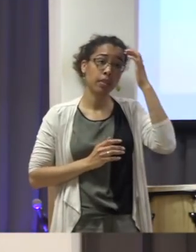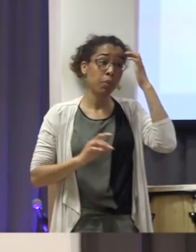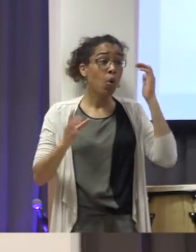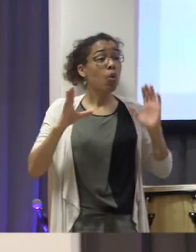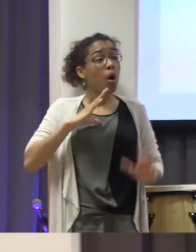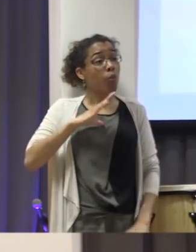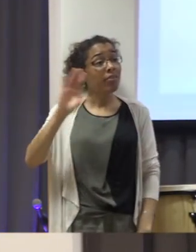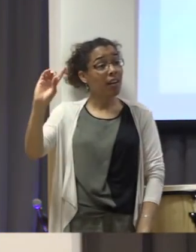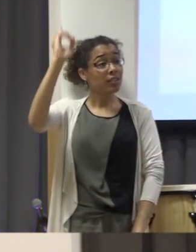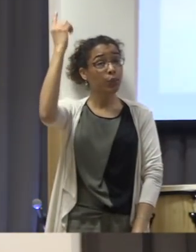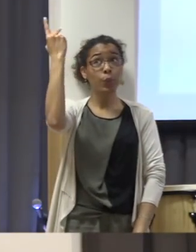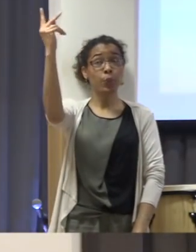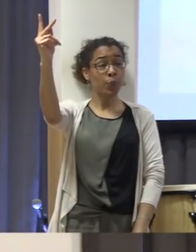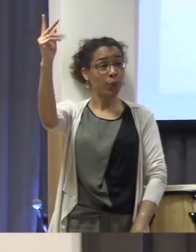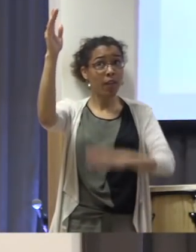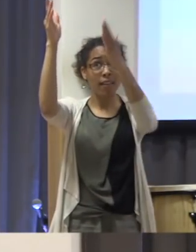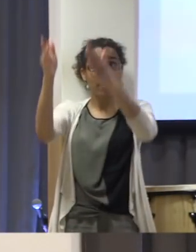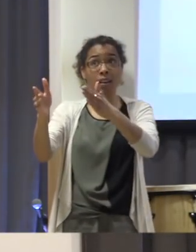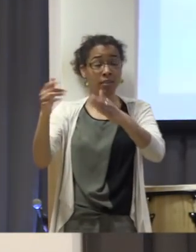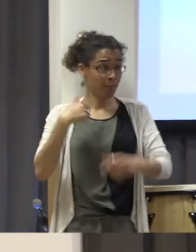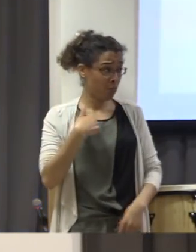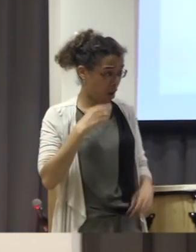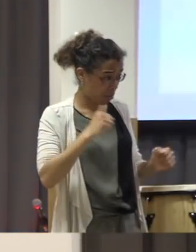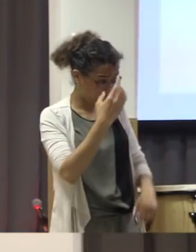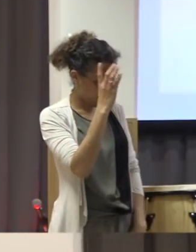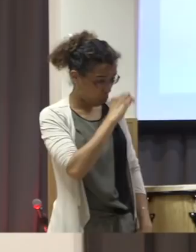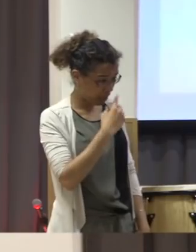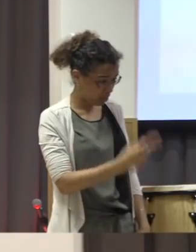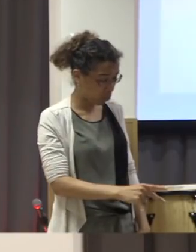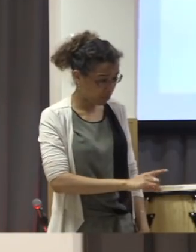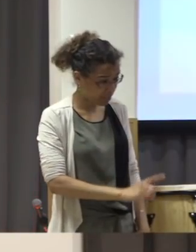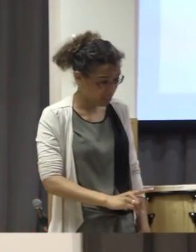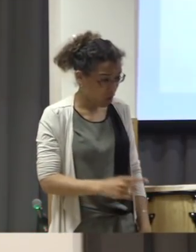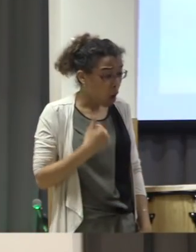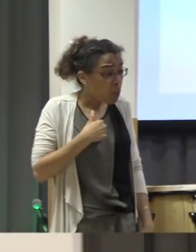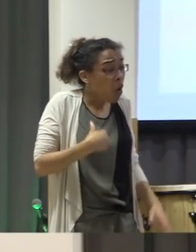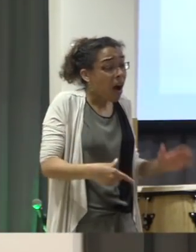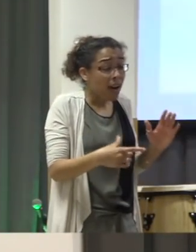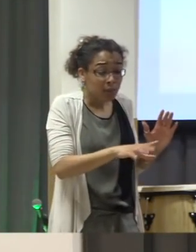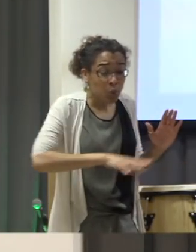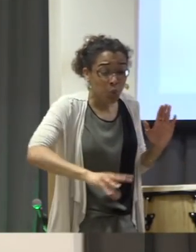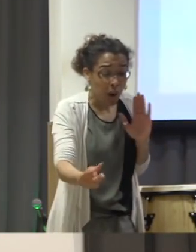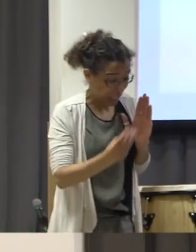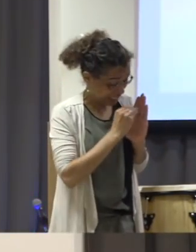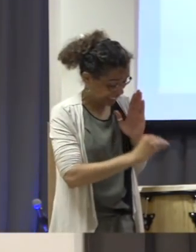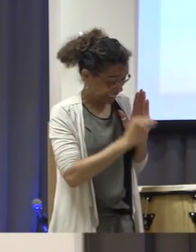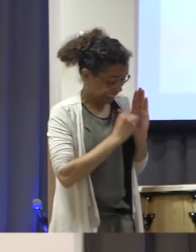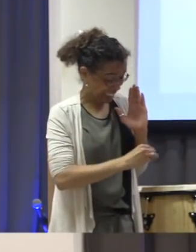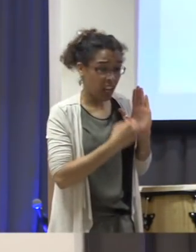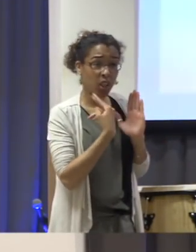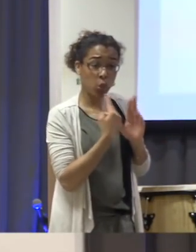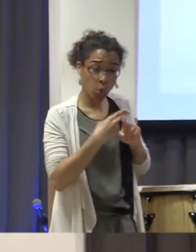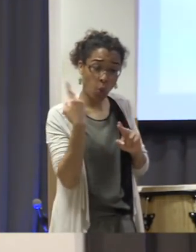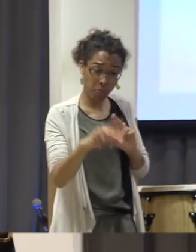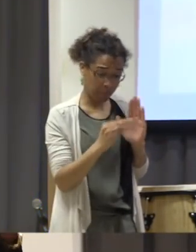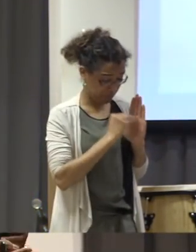Dieu. Ai-je pu t'oublier, tandis que j'étais gravé sur les paumes de mes mains?